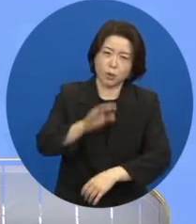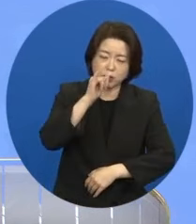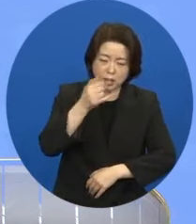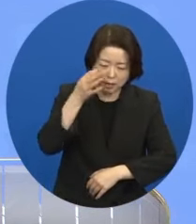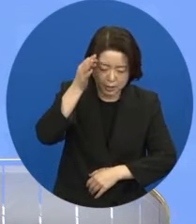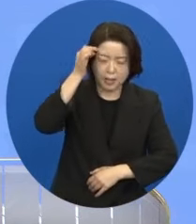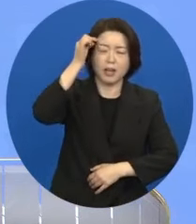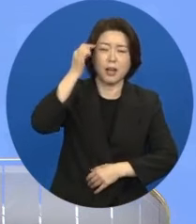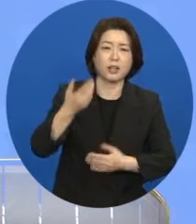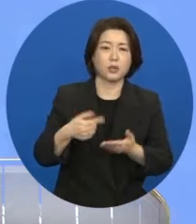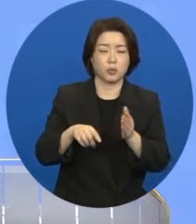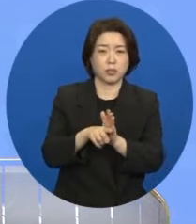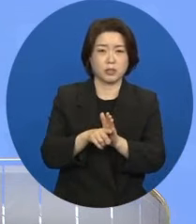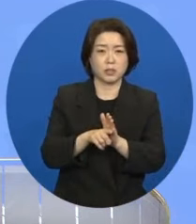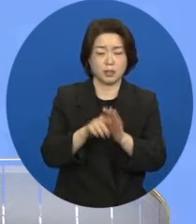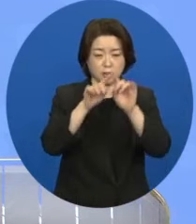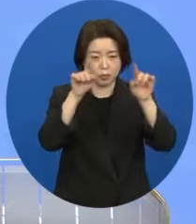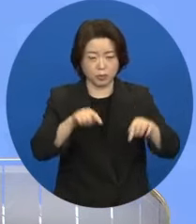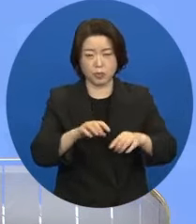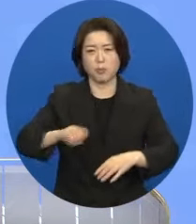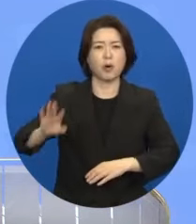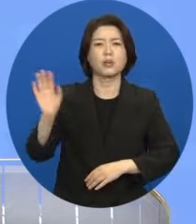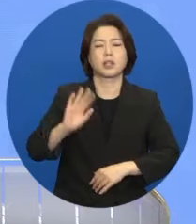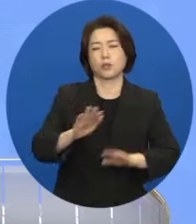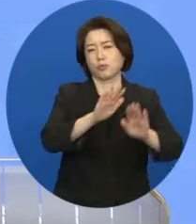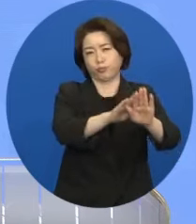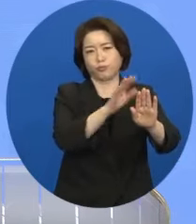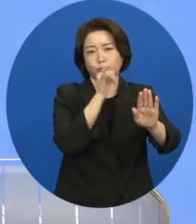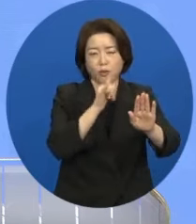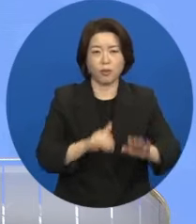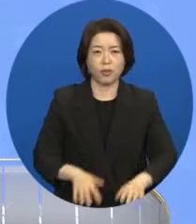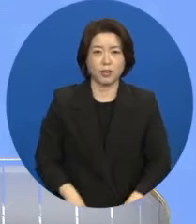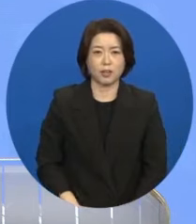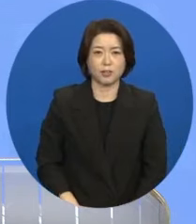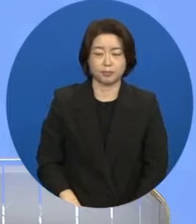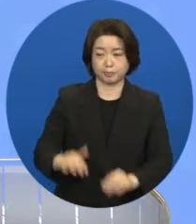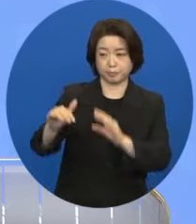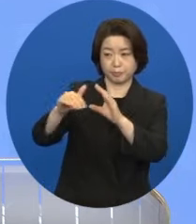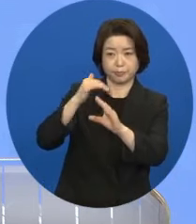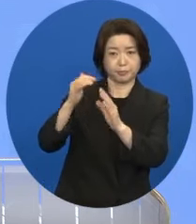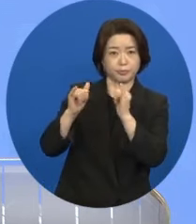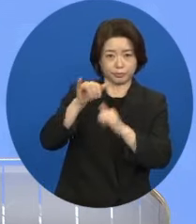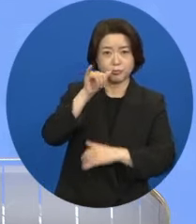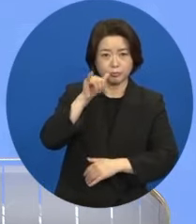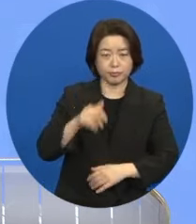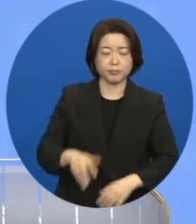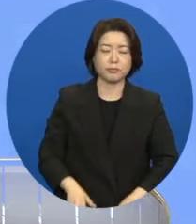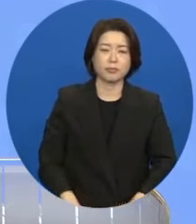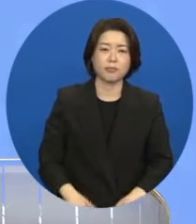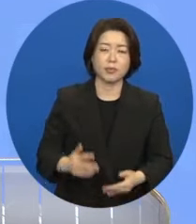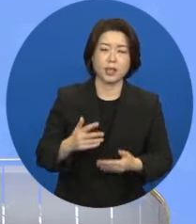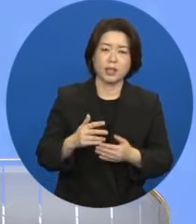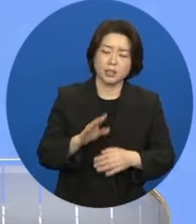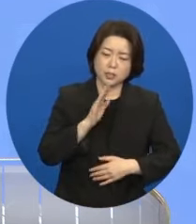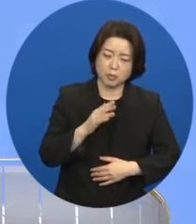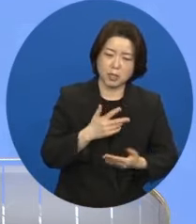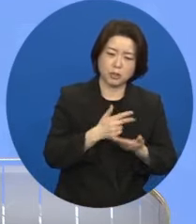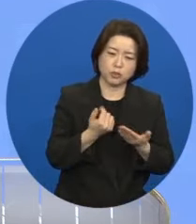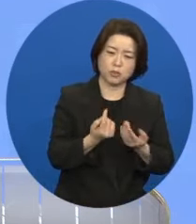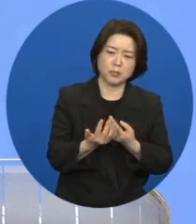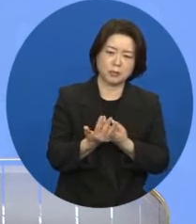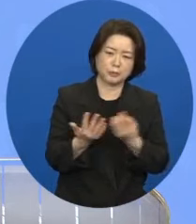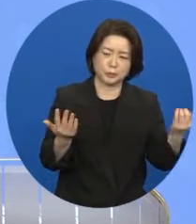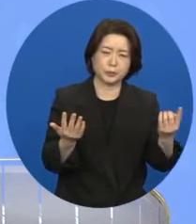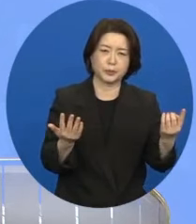상기시키기 위해서 그 적지를 붙여 놨어요 이메일을 주신 분이 있습니다 주님을 오랫동안 떠나 있다가